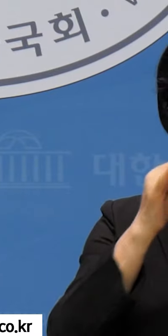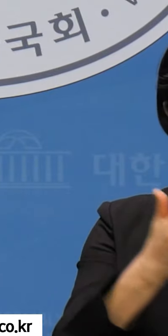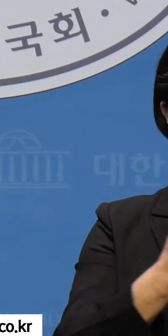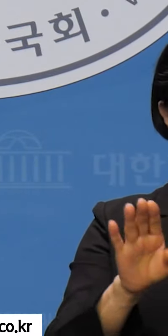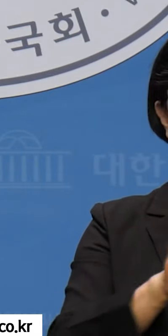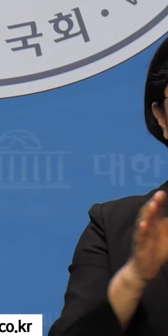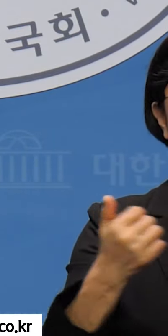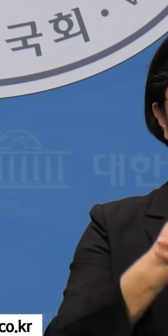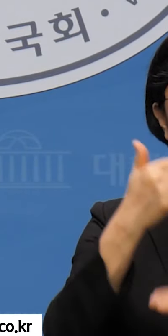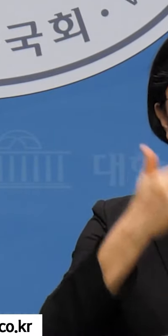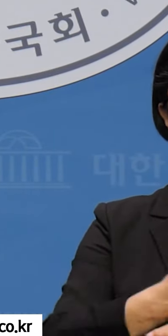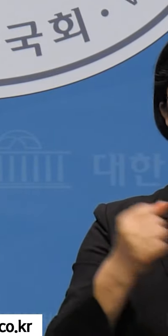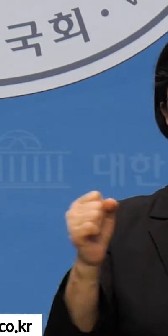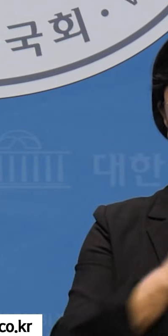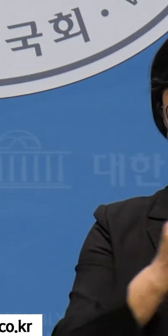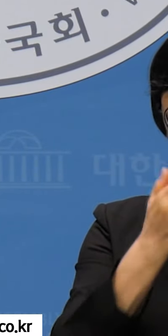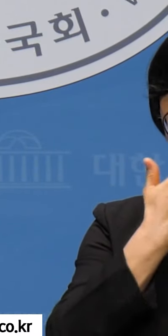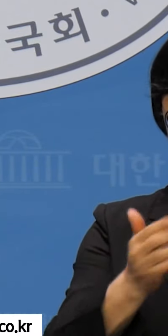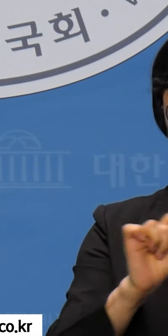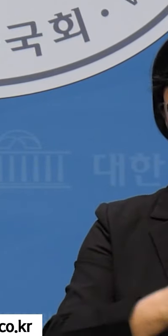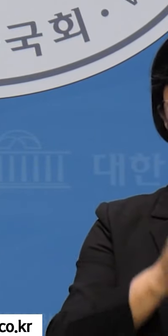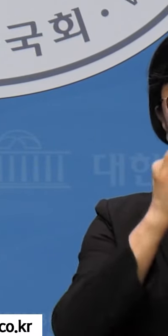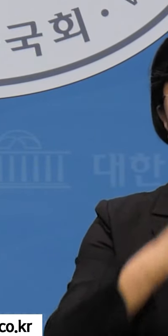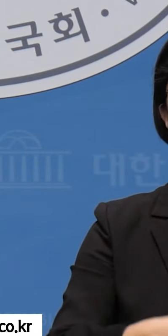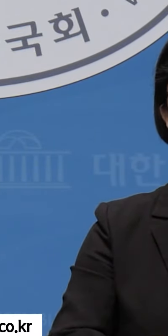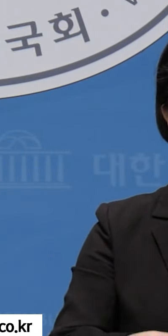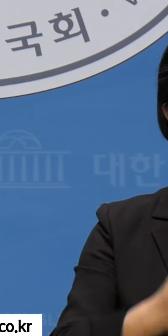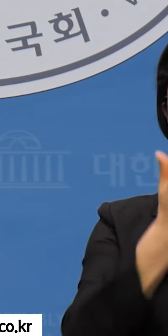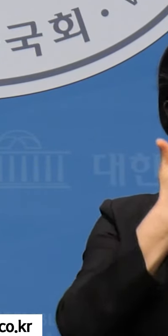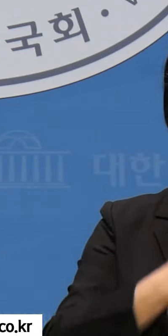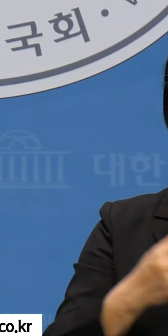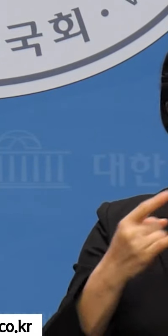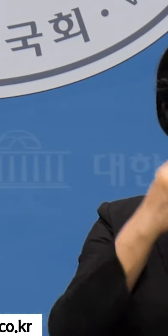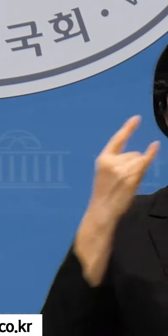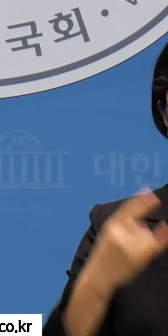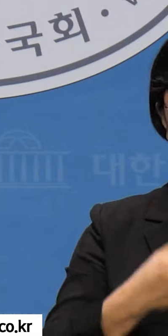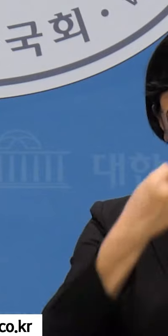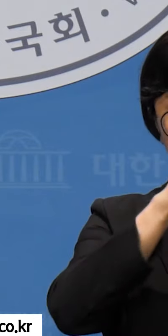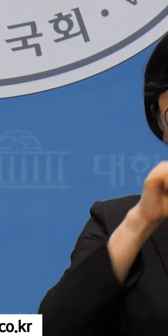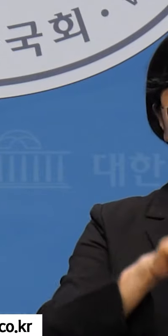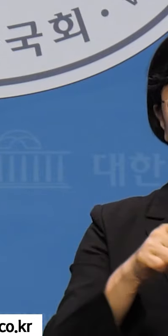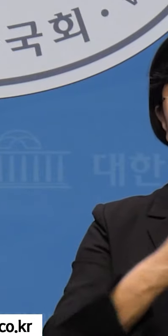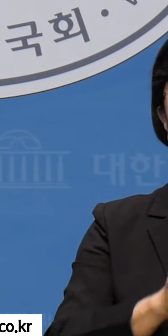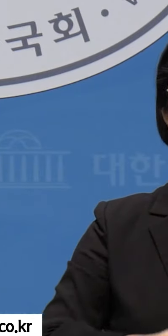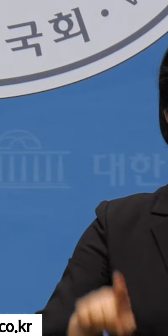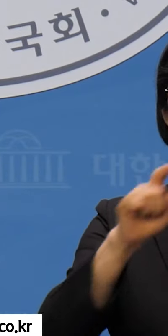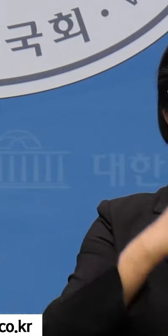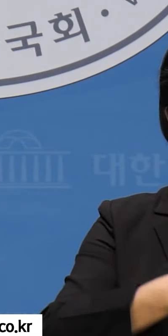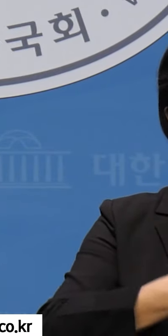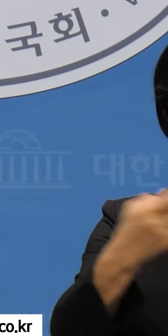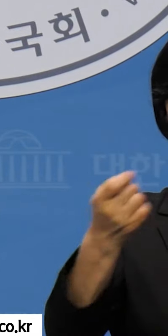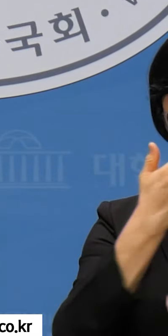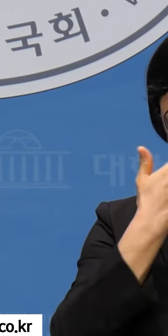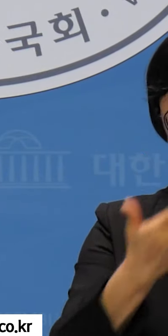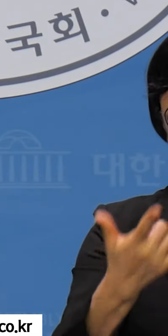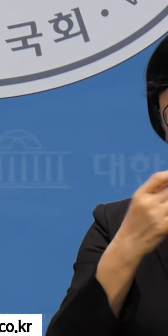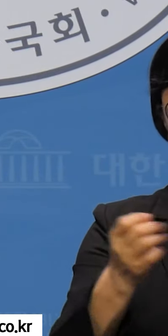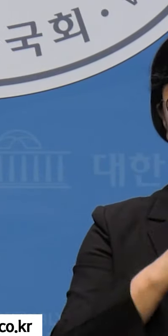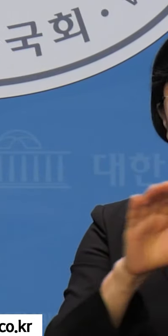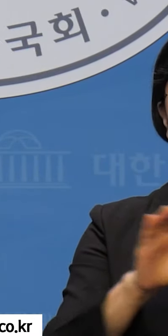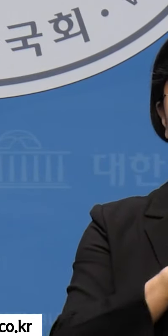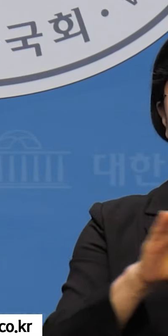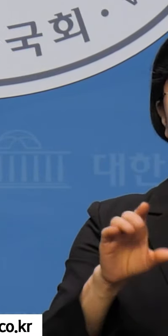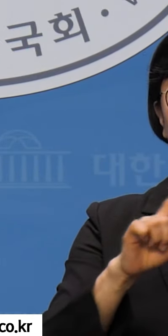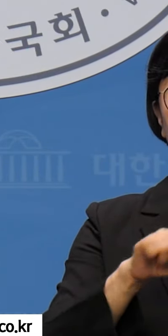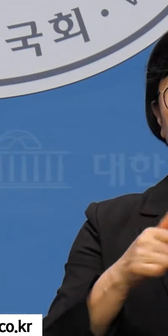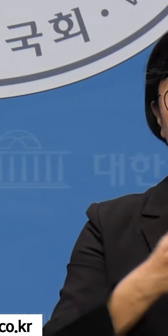개표 결과 조작도 가능하다고 발표했다. 독일, 프랑스, 대만 등 선진국은 해킹할 수 있는